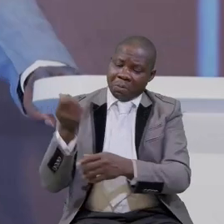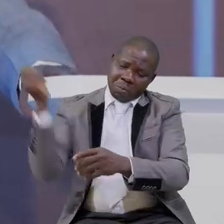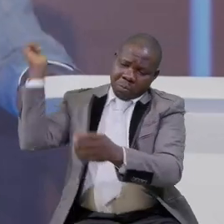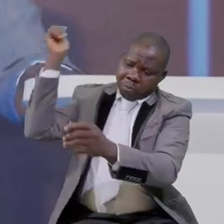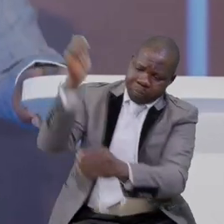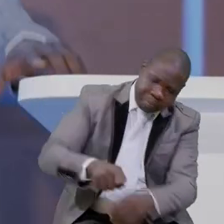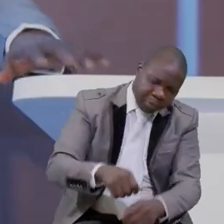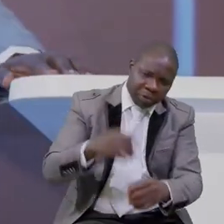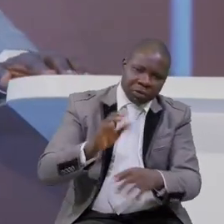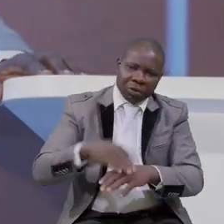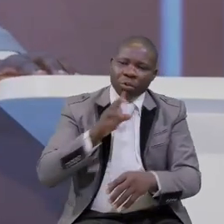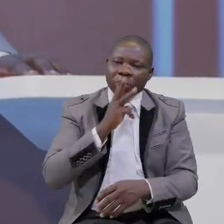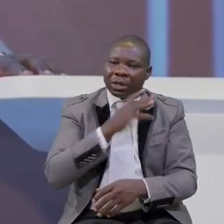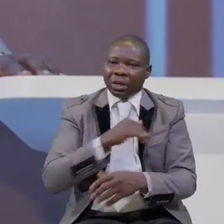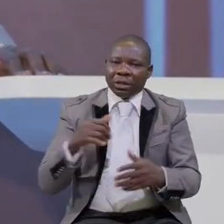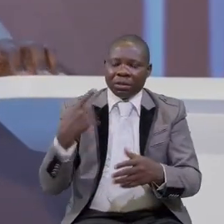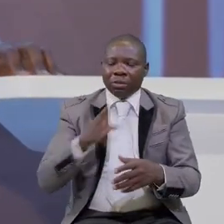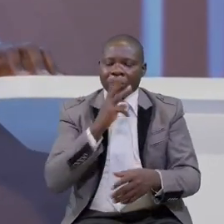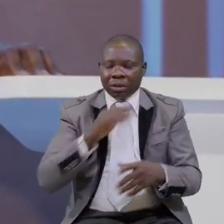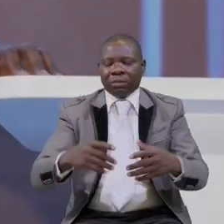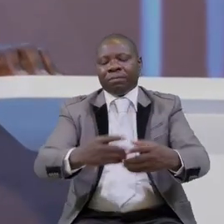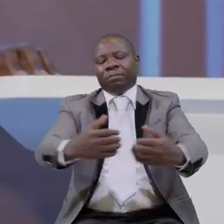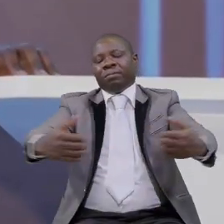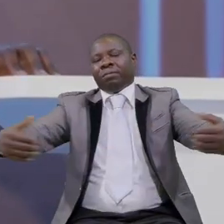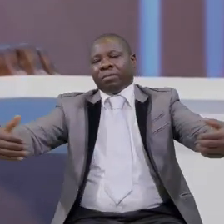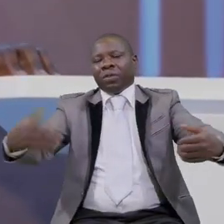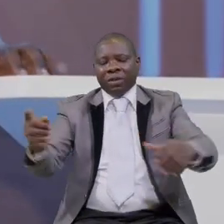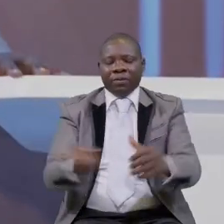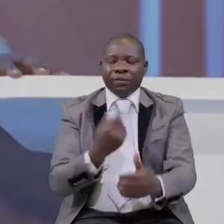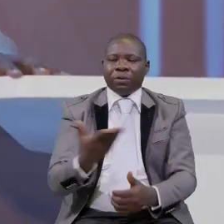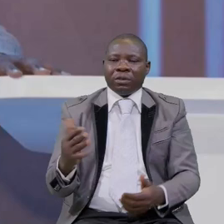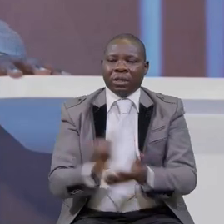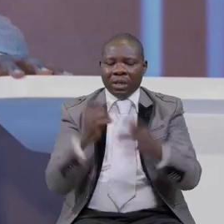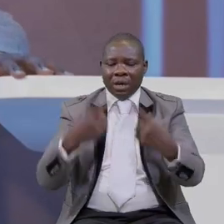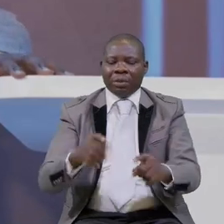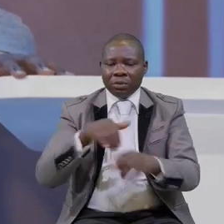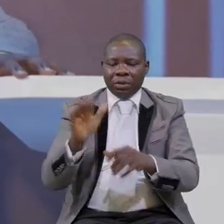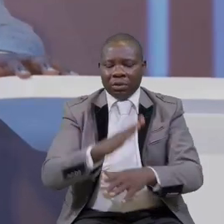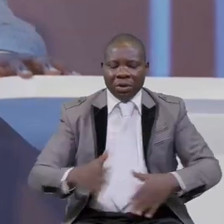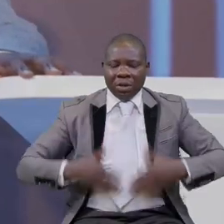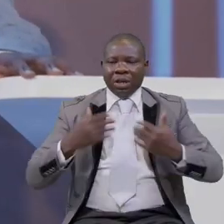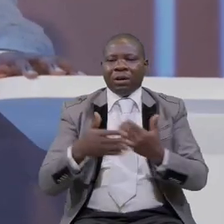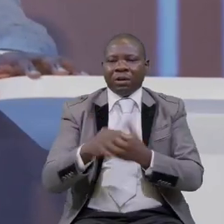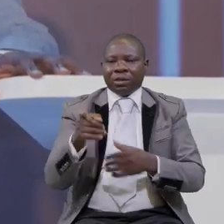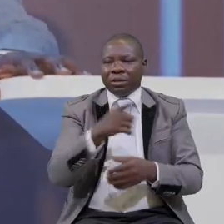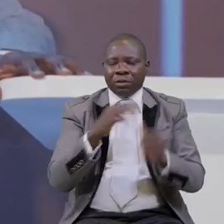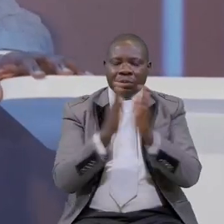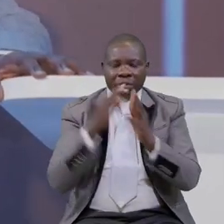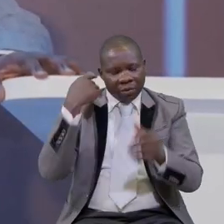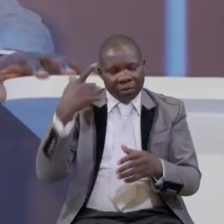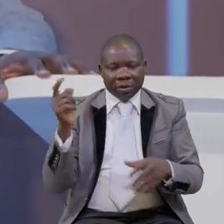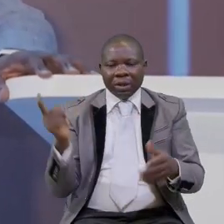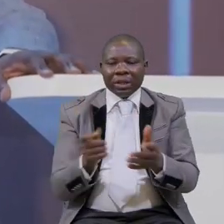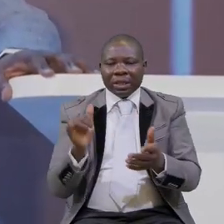divisées pour lui. La première chose qui arrive dans ta vie, après avoir prié pour